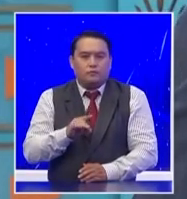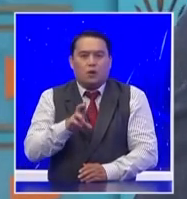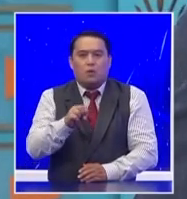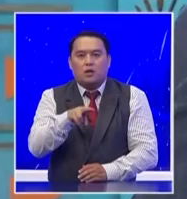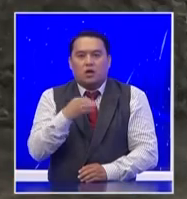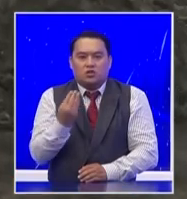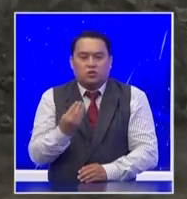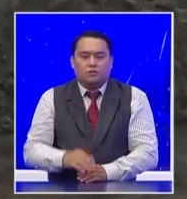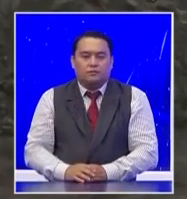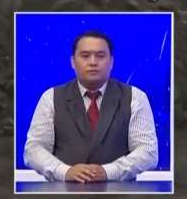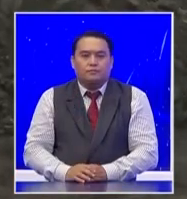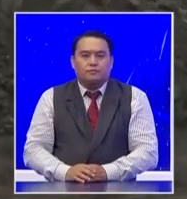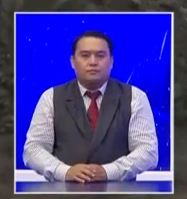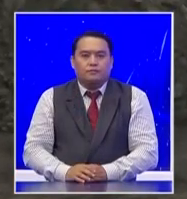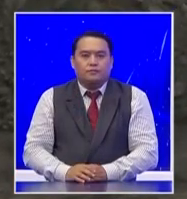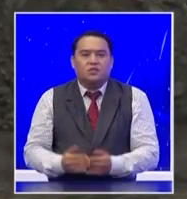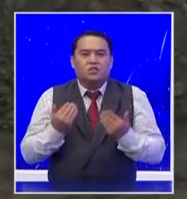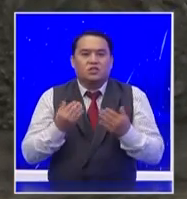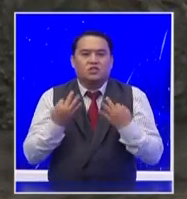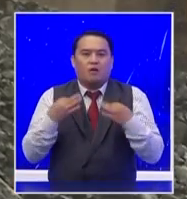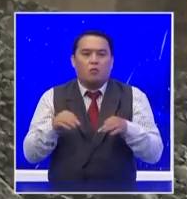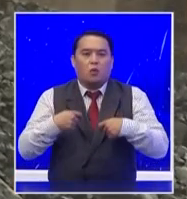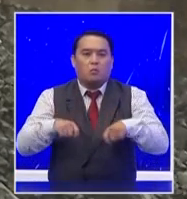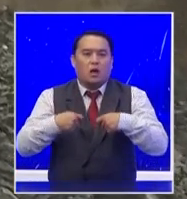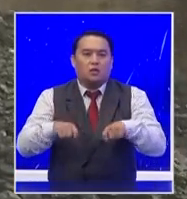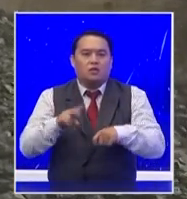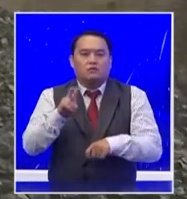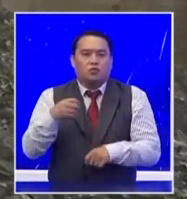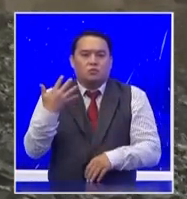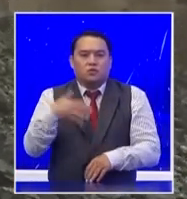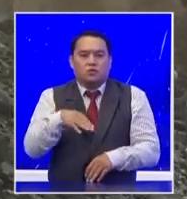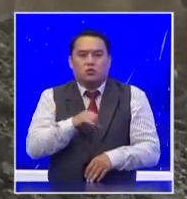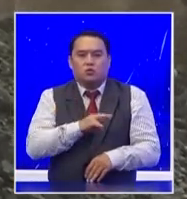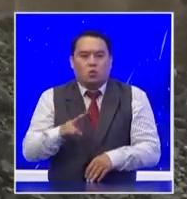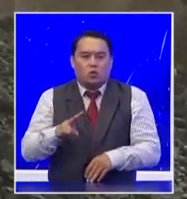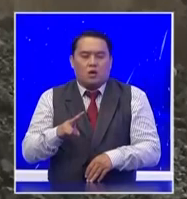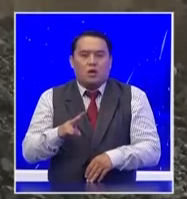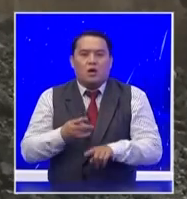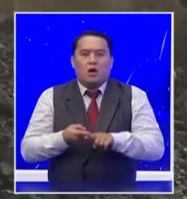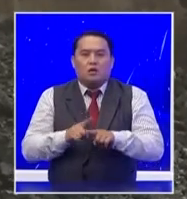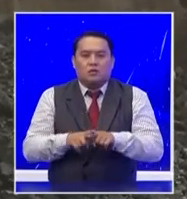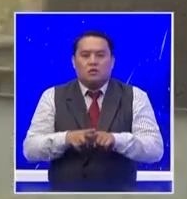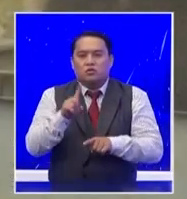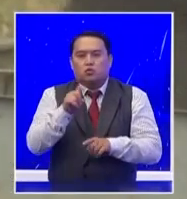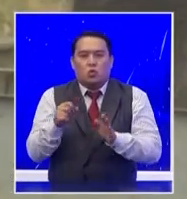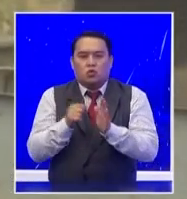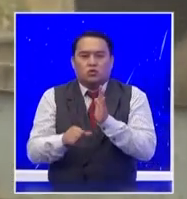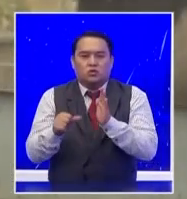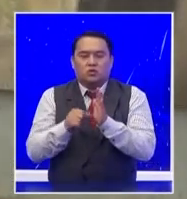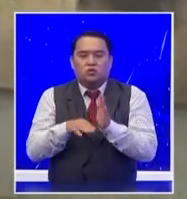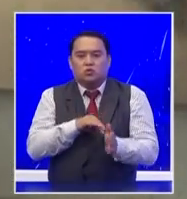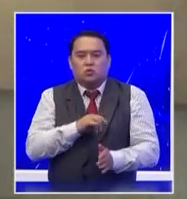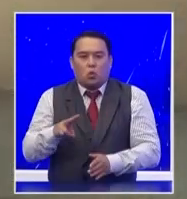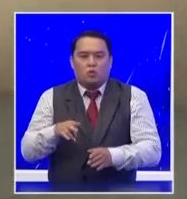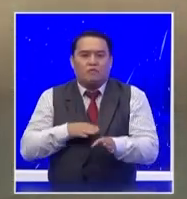Балхашский район. К настоящему времени свободные продажи свыше 250 тысяч тонн твердого топлива, в том числе порядка 165 тысяч тонн,